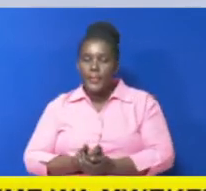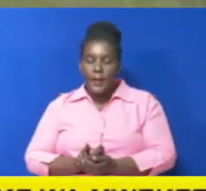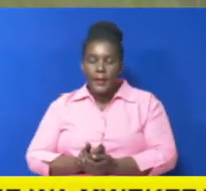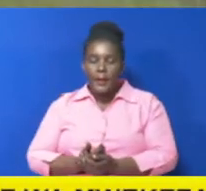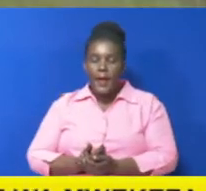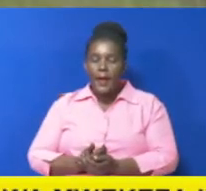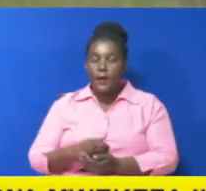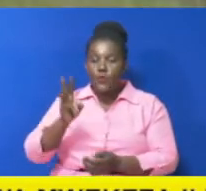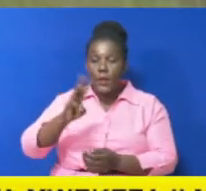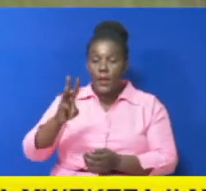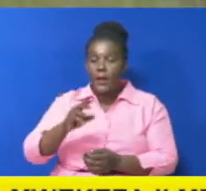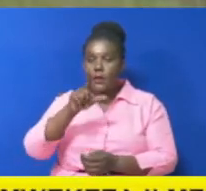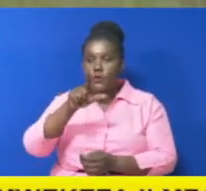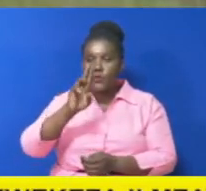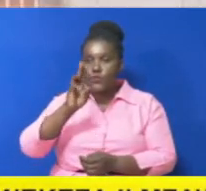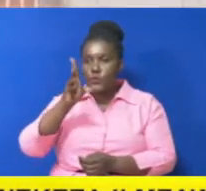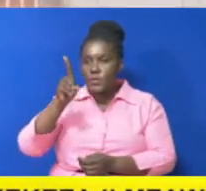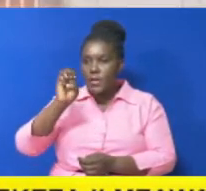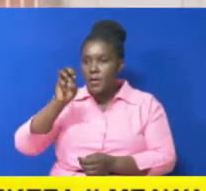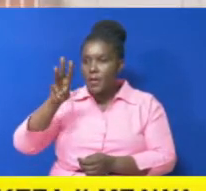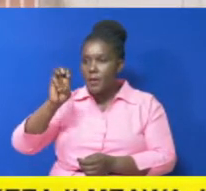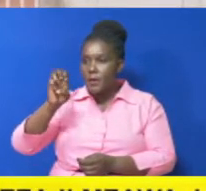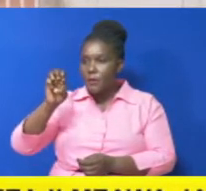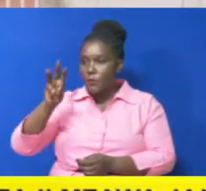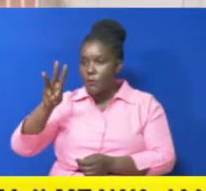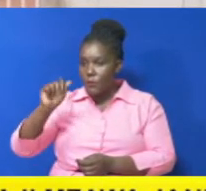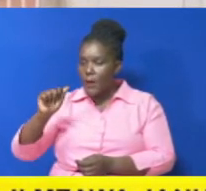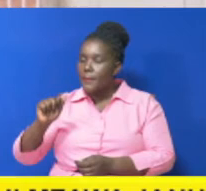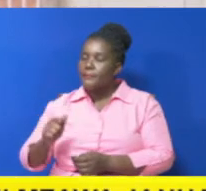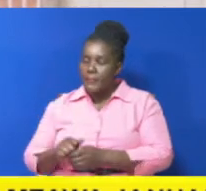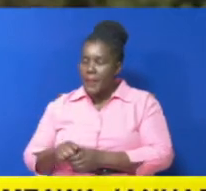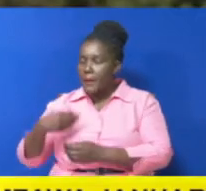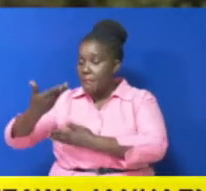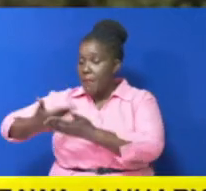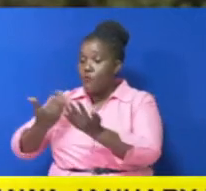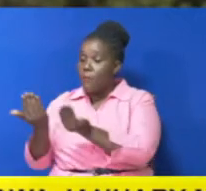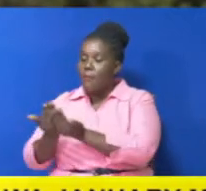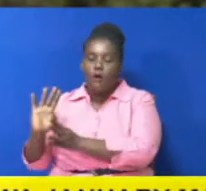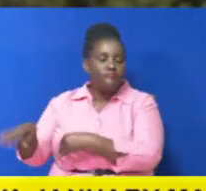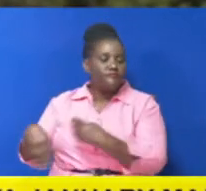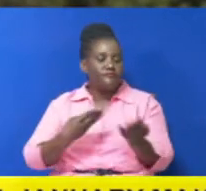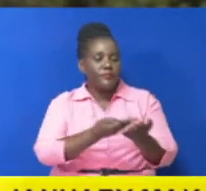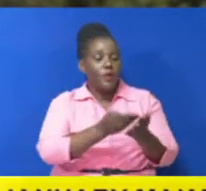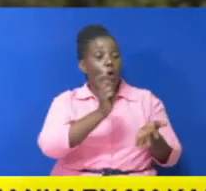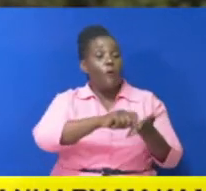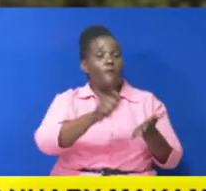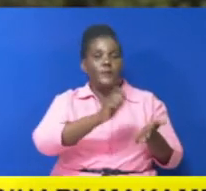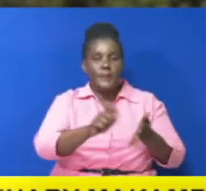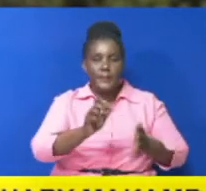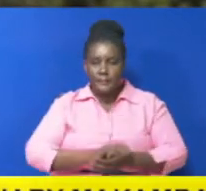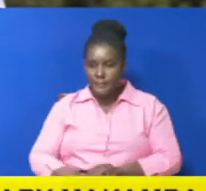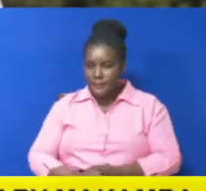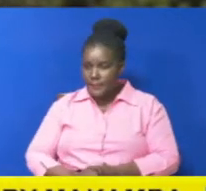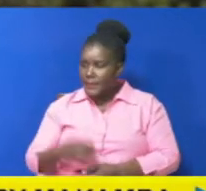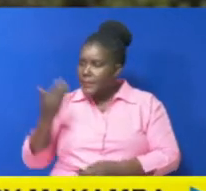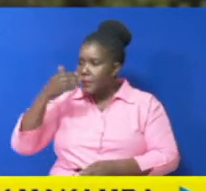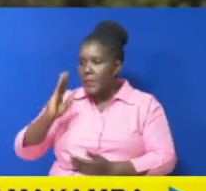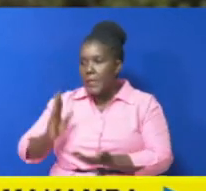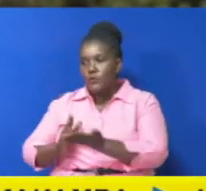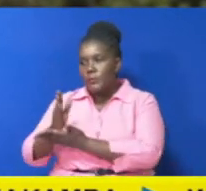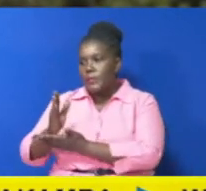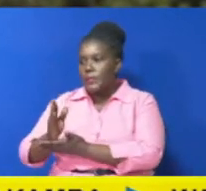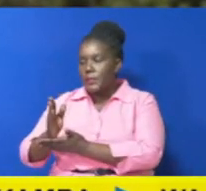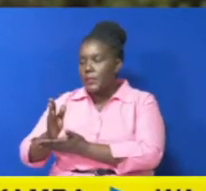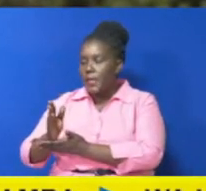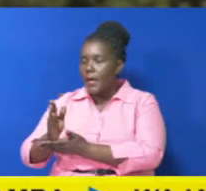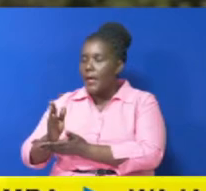ya Ludewa wametakiwa kufikisha barua ya maombi ofisini kwake Jumatatu. Tunaiomba serikali kupitia TANESCO kuchukua